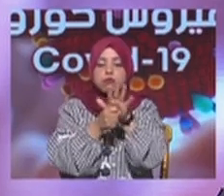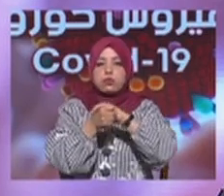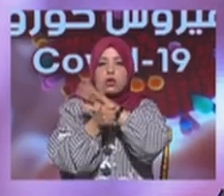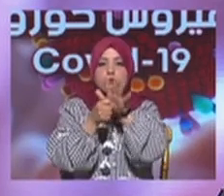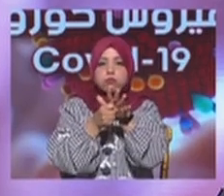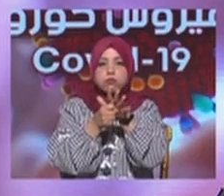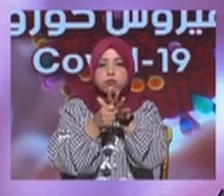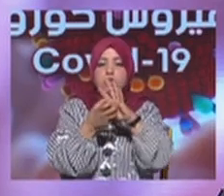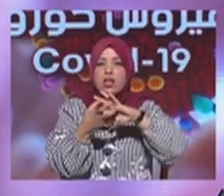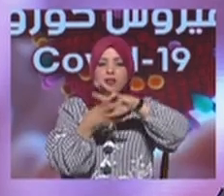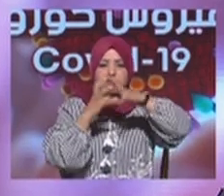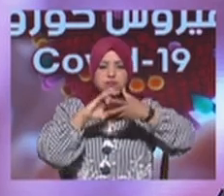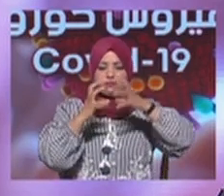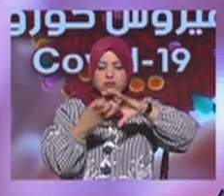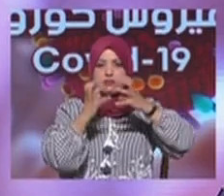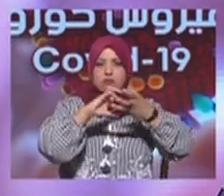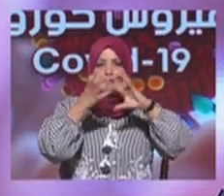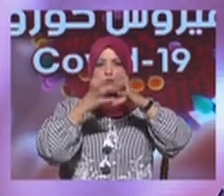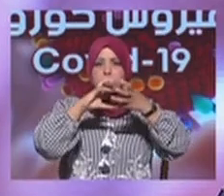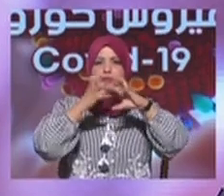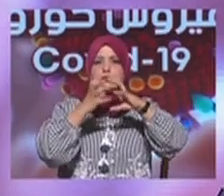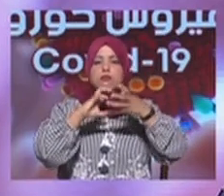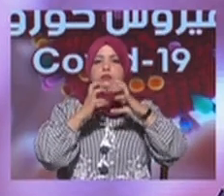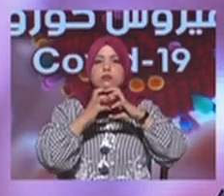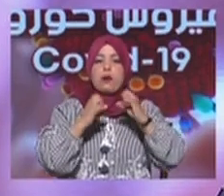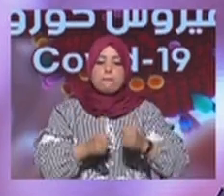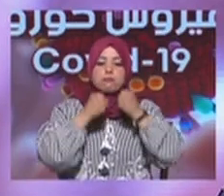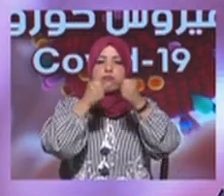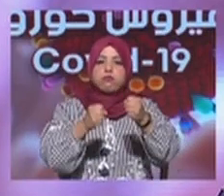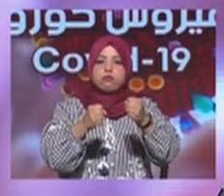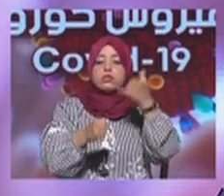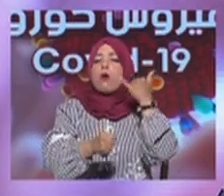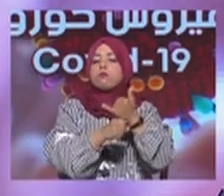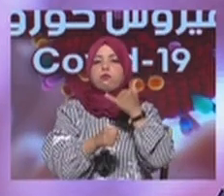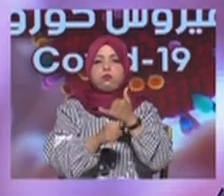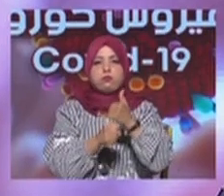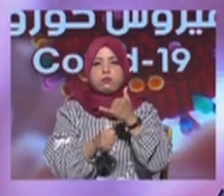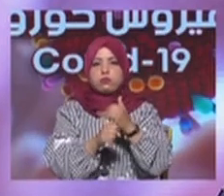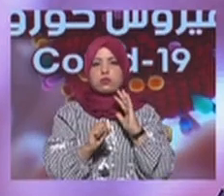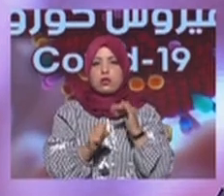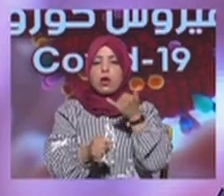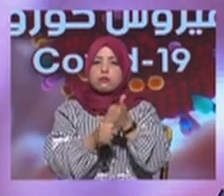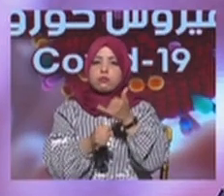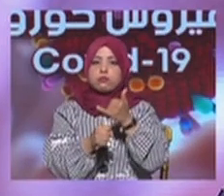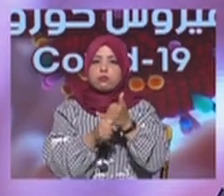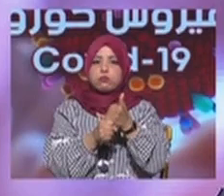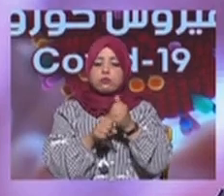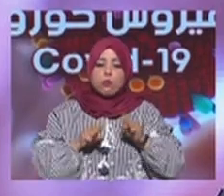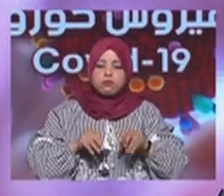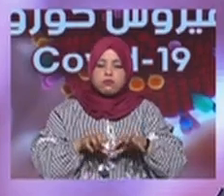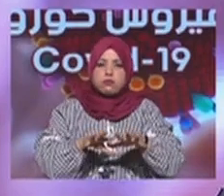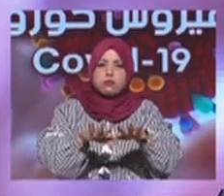ملتيبليكاسيون تاعو تكون فيه ديزيرور معناها هو يقوم باخطاء في وهو قاعد يتكاثر في